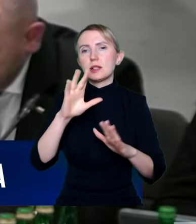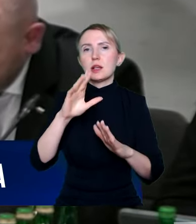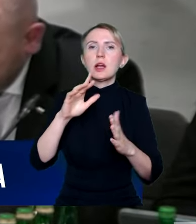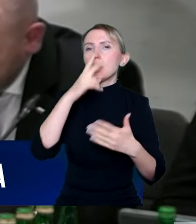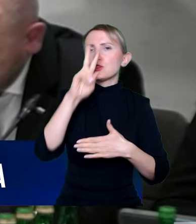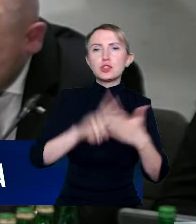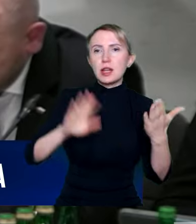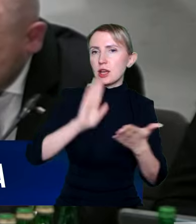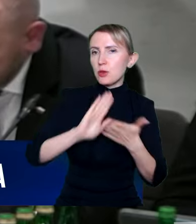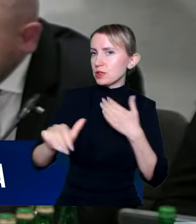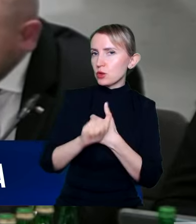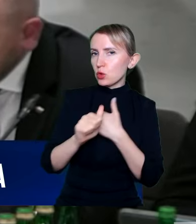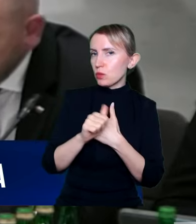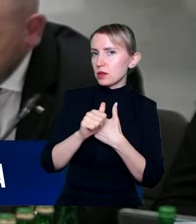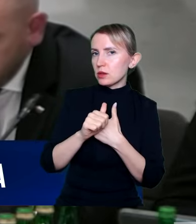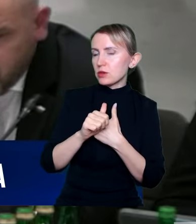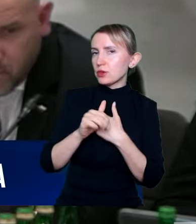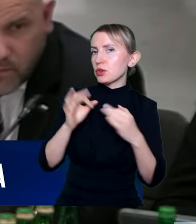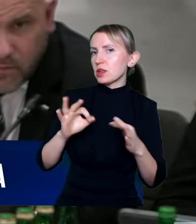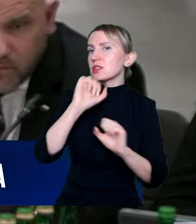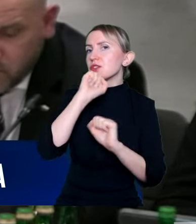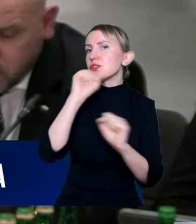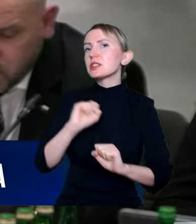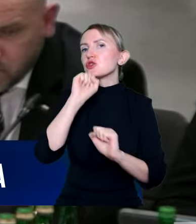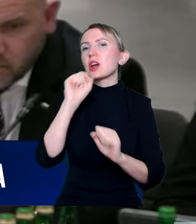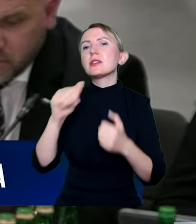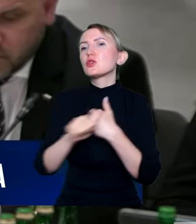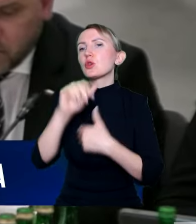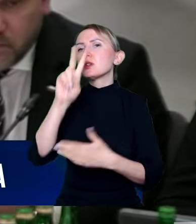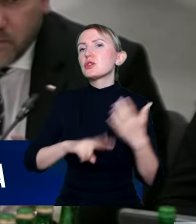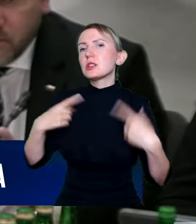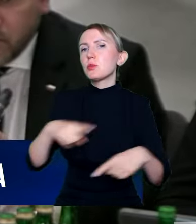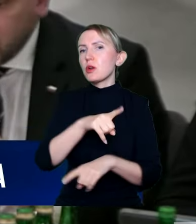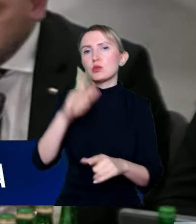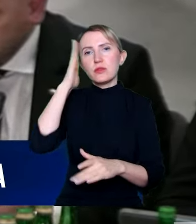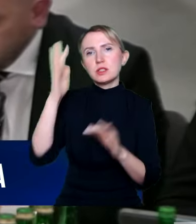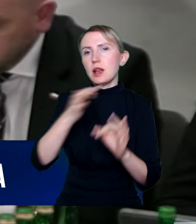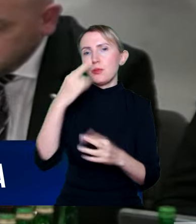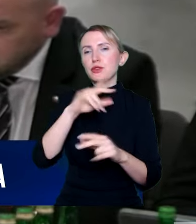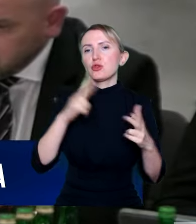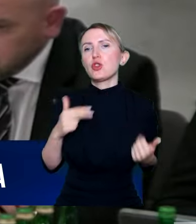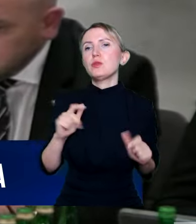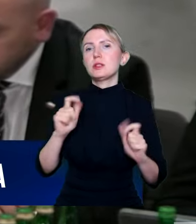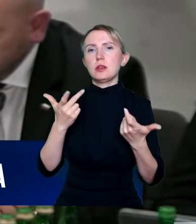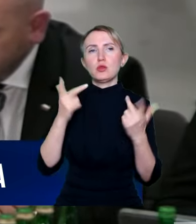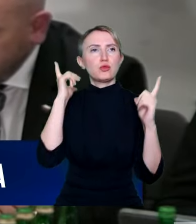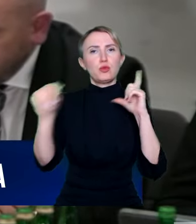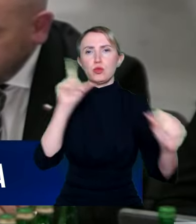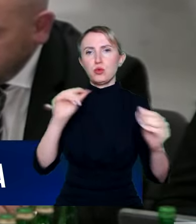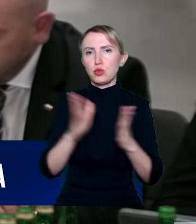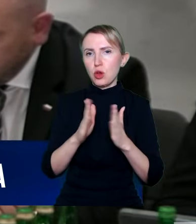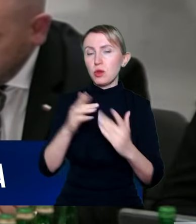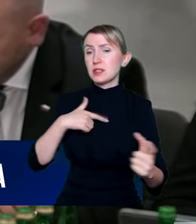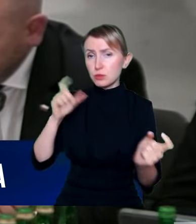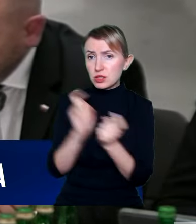szanowni państwo, to na razie nikt jeszcze żadnych akt nie przeczytał, a wy już lepiej wiecie niż cała ta komisja, to się rozejdźmy do domu. Więc jestem przeciwko,